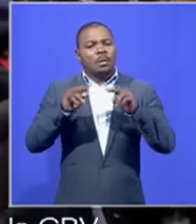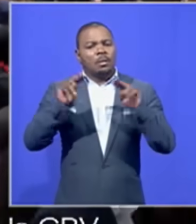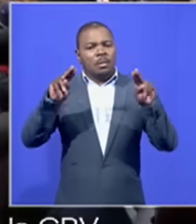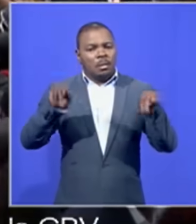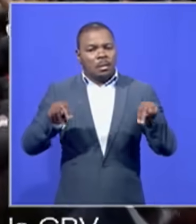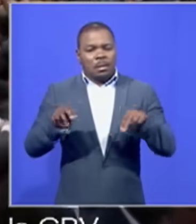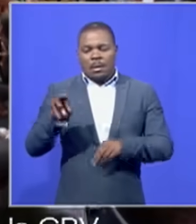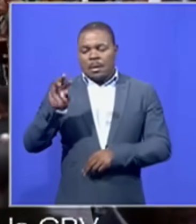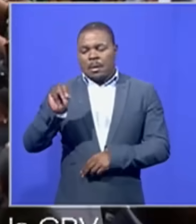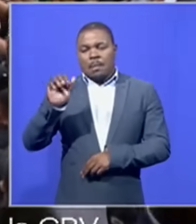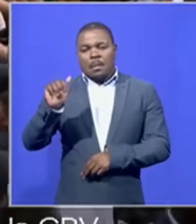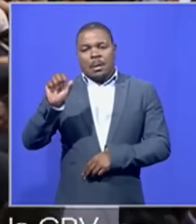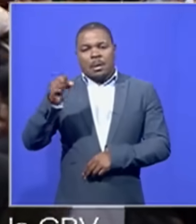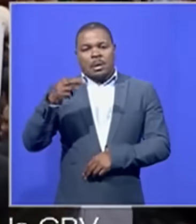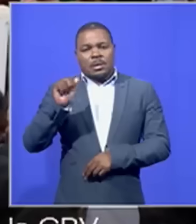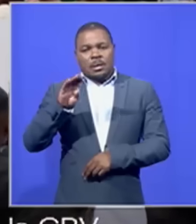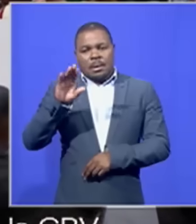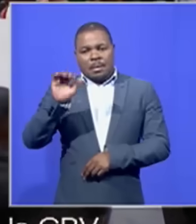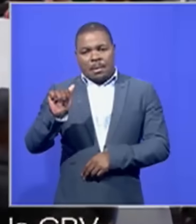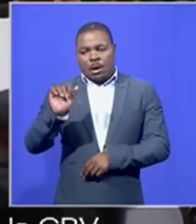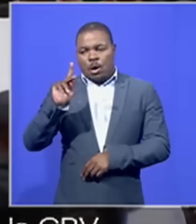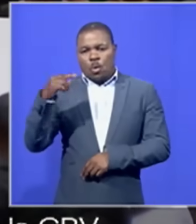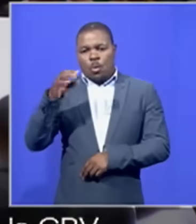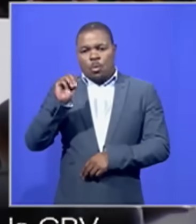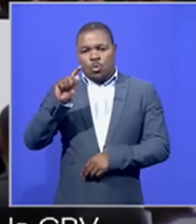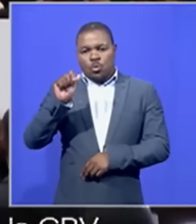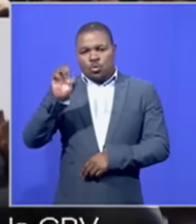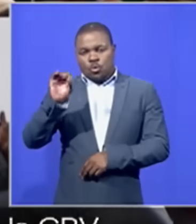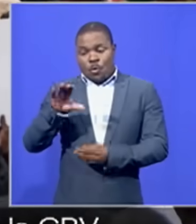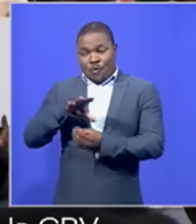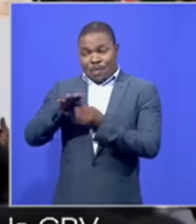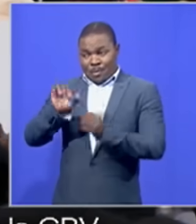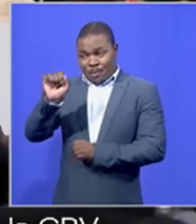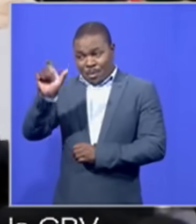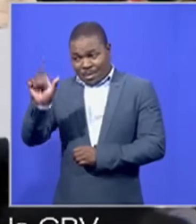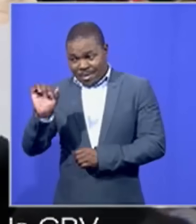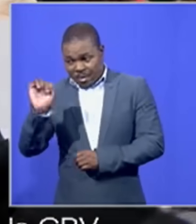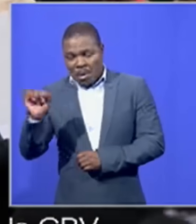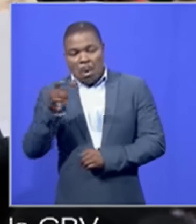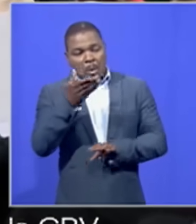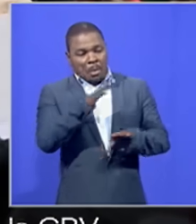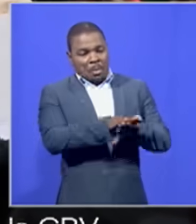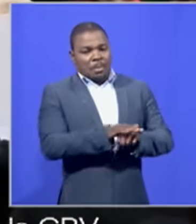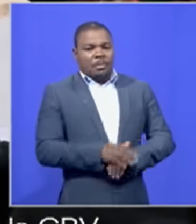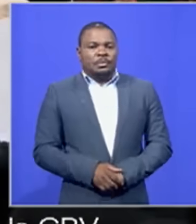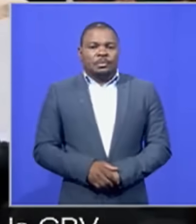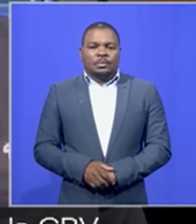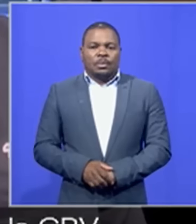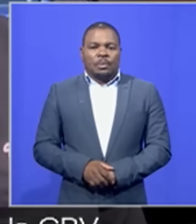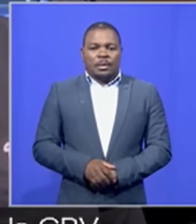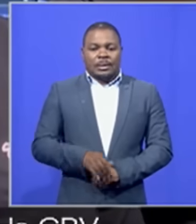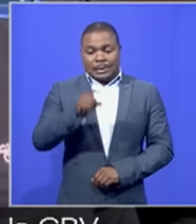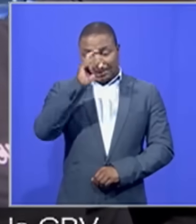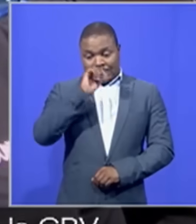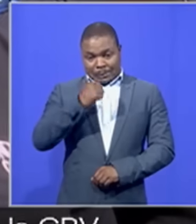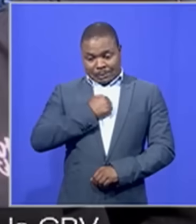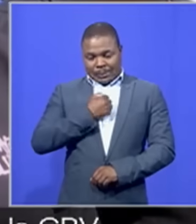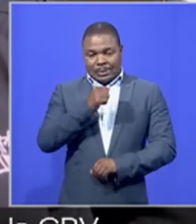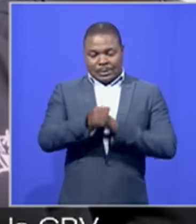Kgomotso Mashaba yo a latlhegetsweng ke wa losika ka ntlha ya tiriso dikgoka ya bong. I lost my sister in